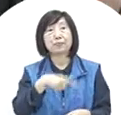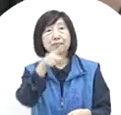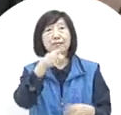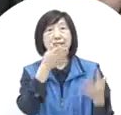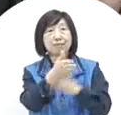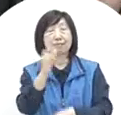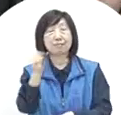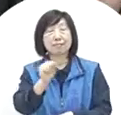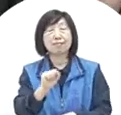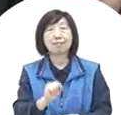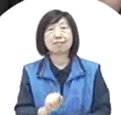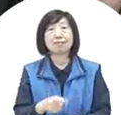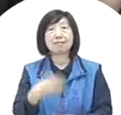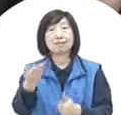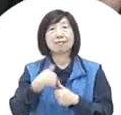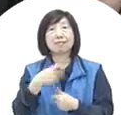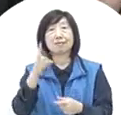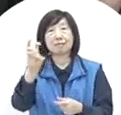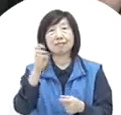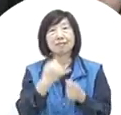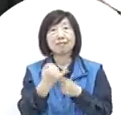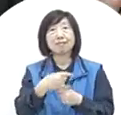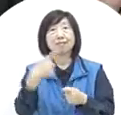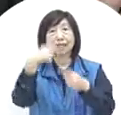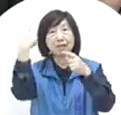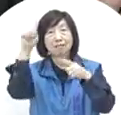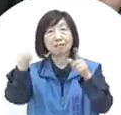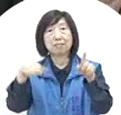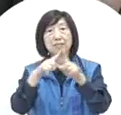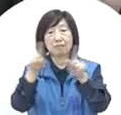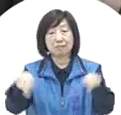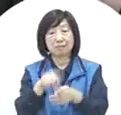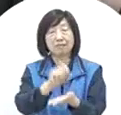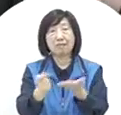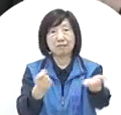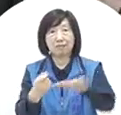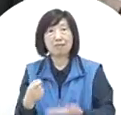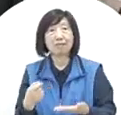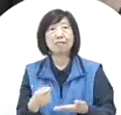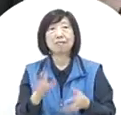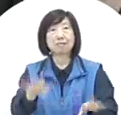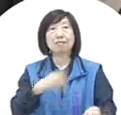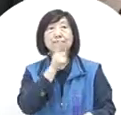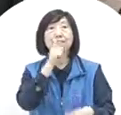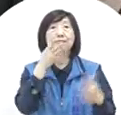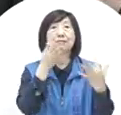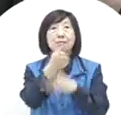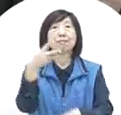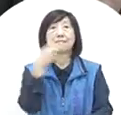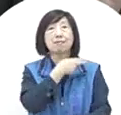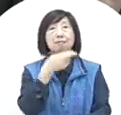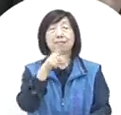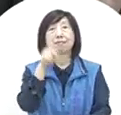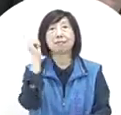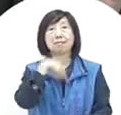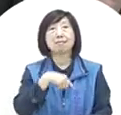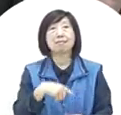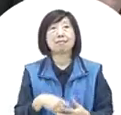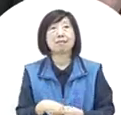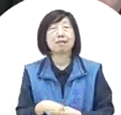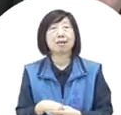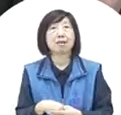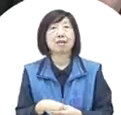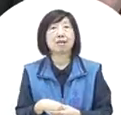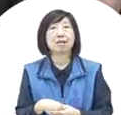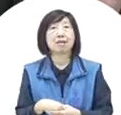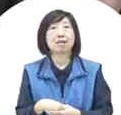说不可以，你要给我30秒的话，你给我书面回复，明天放在我桌上，不然就不要讲。好， 好 那个 我们 地方创生 提供书面资料给您，